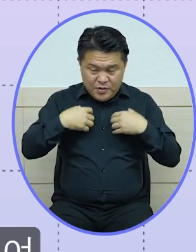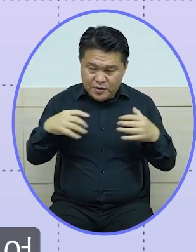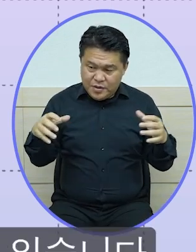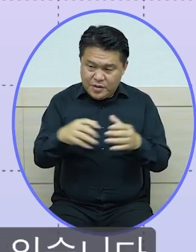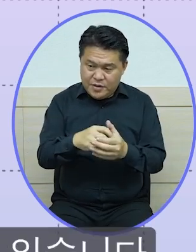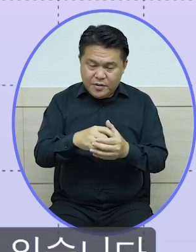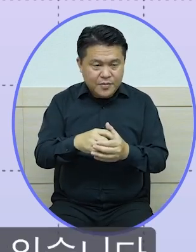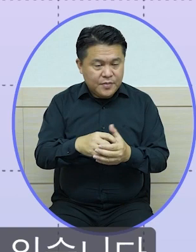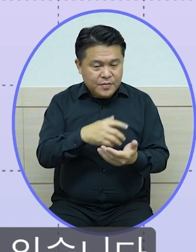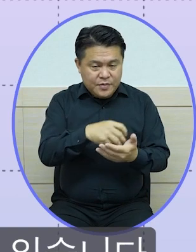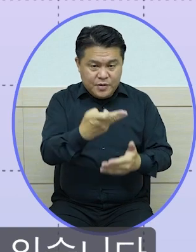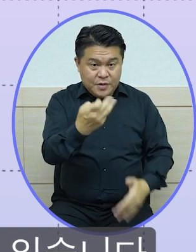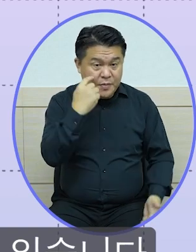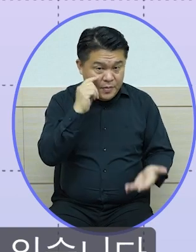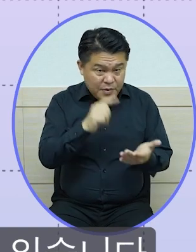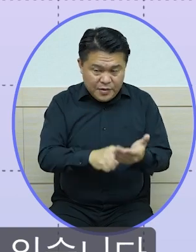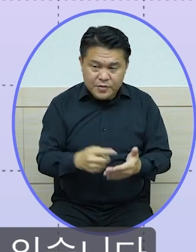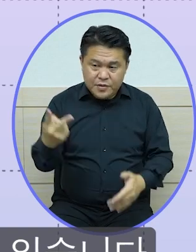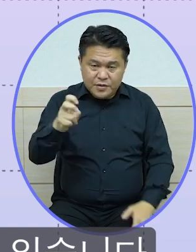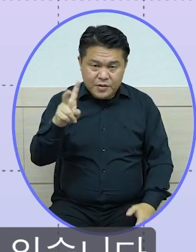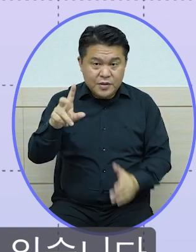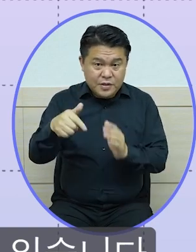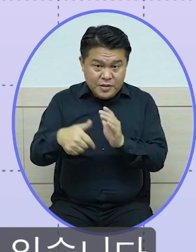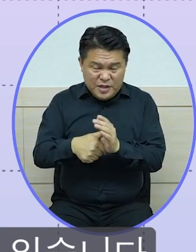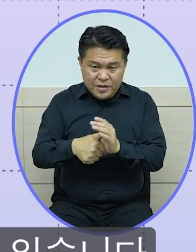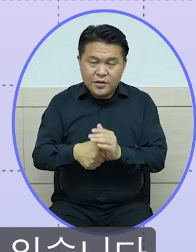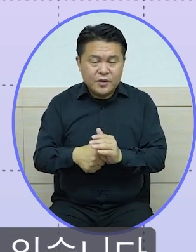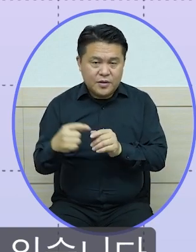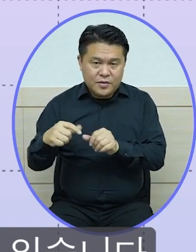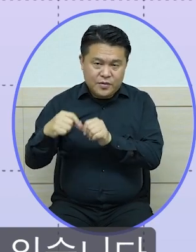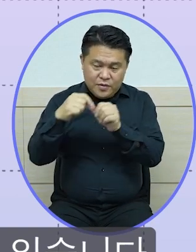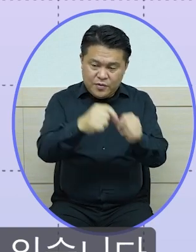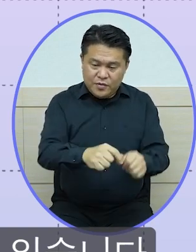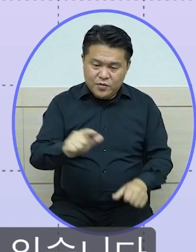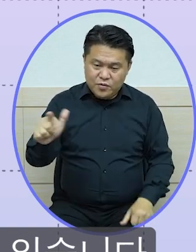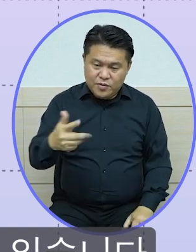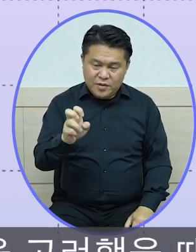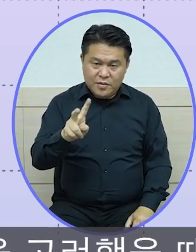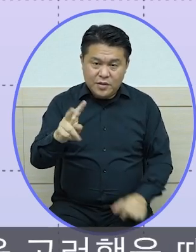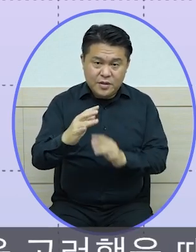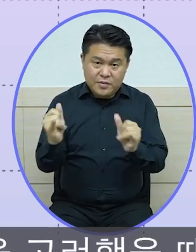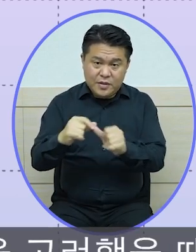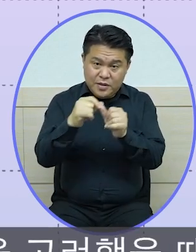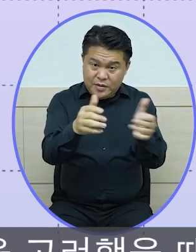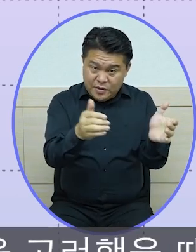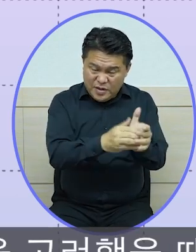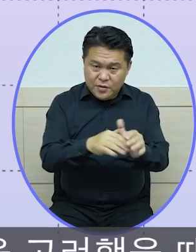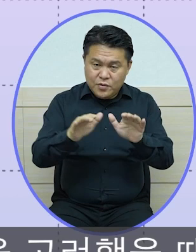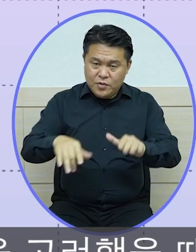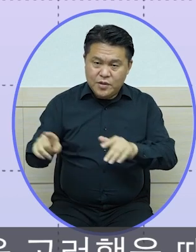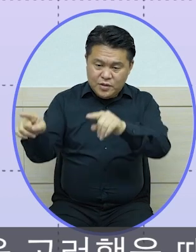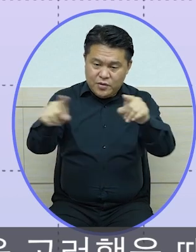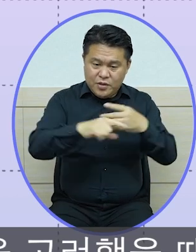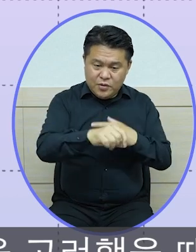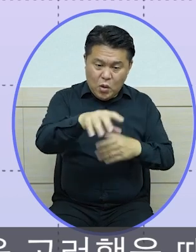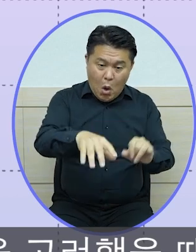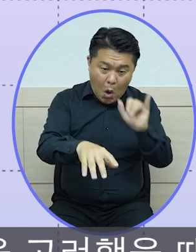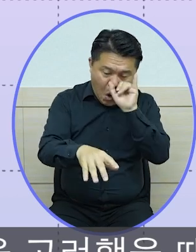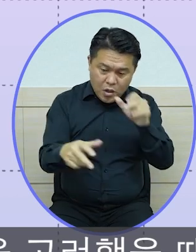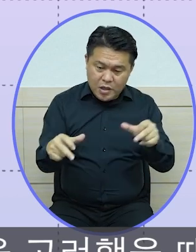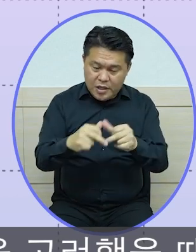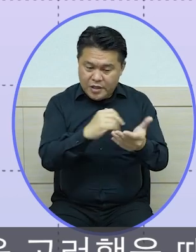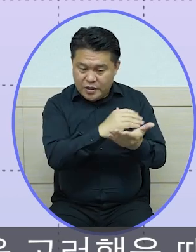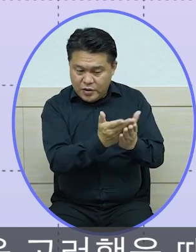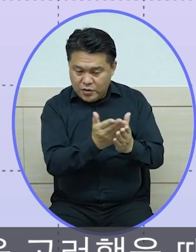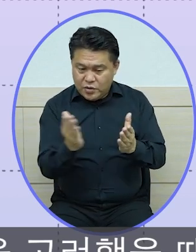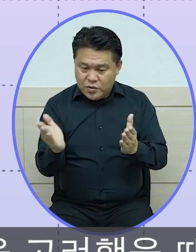개발하여 2022년 실제 636명을 배치하는 성과를 도출하고 있습니다. 올해도 전국 지사를 두고 있거나 장애 유형